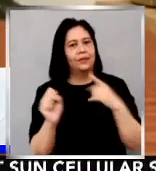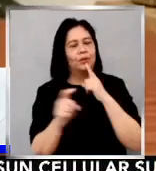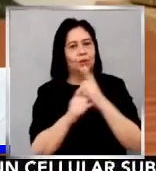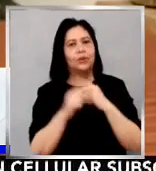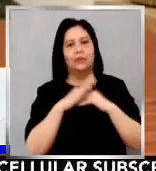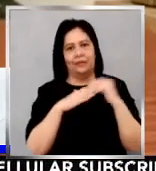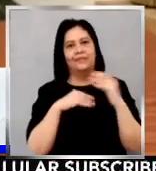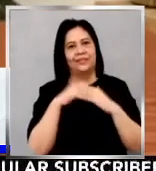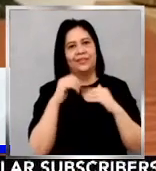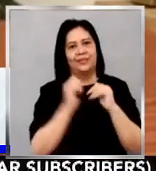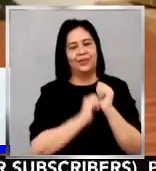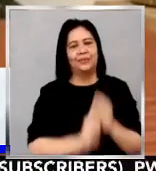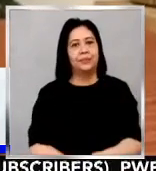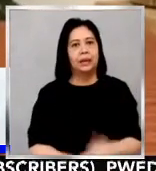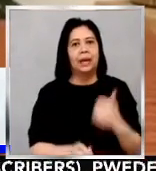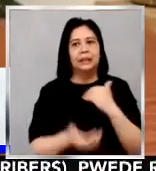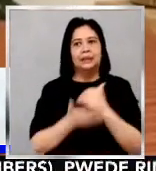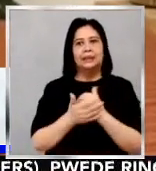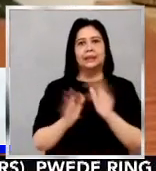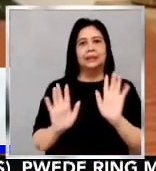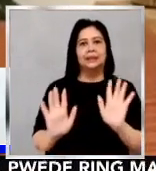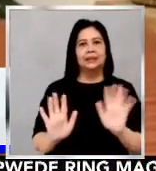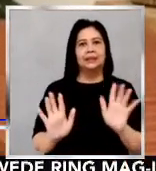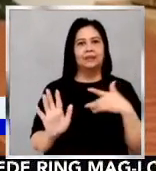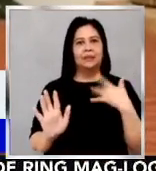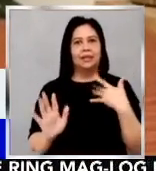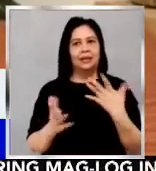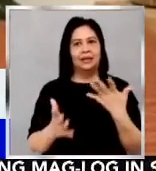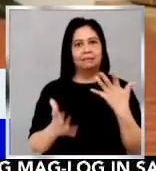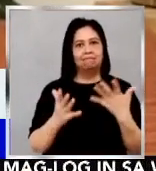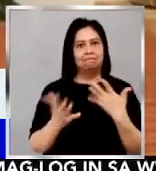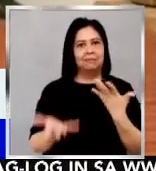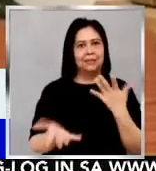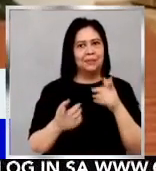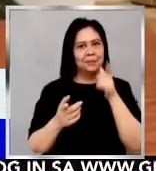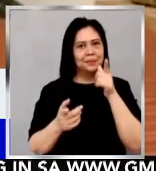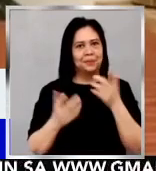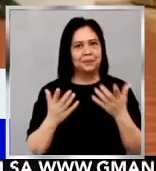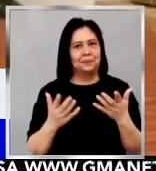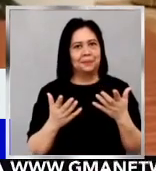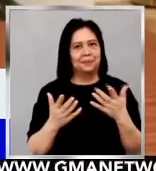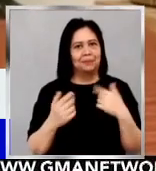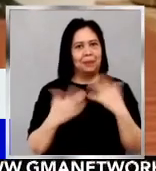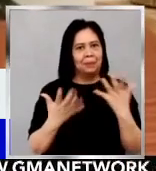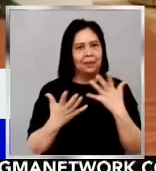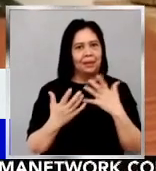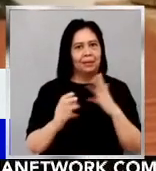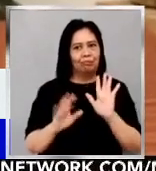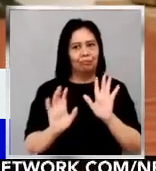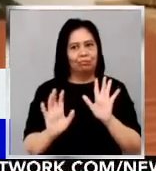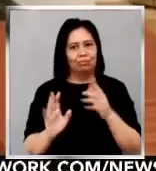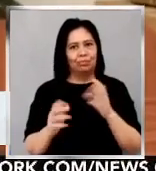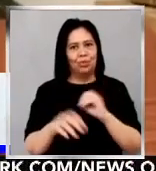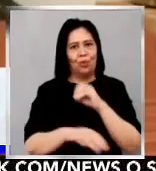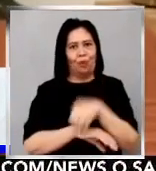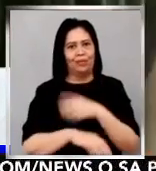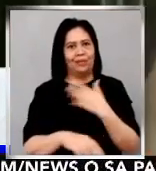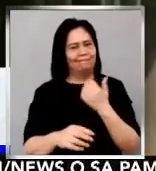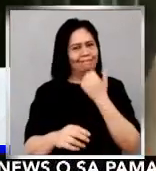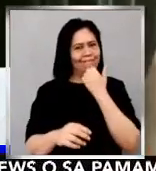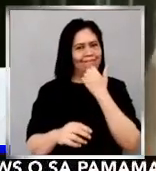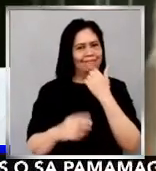Iniiwasan ko lang din na ma-feel niya na medyo parang maka napupush ko na, na lumalampas na ako sa limit ko sa eksena na